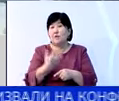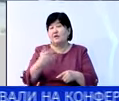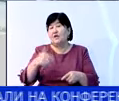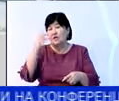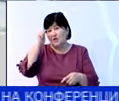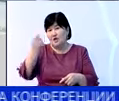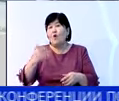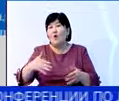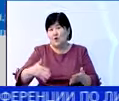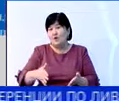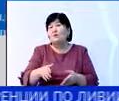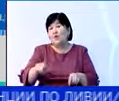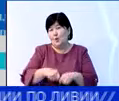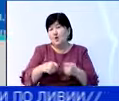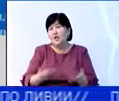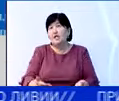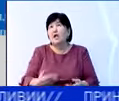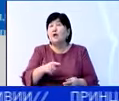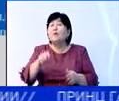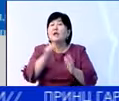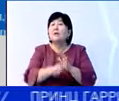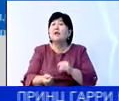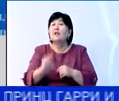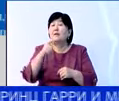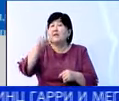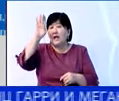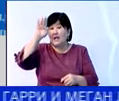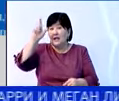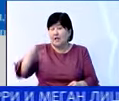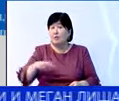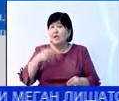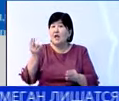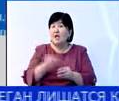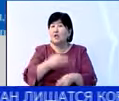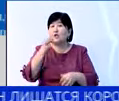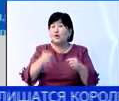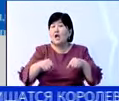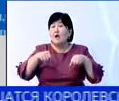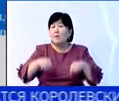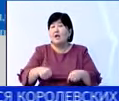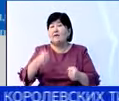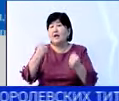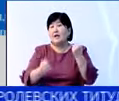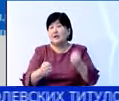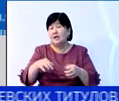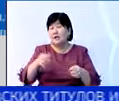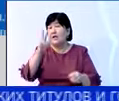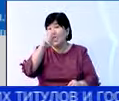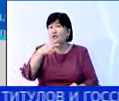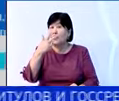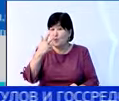нарушение. При проверке выяснилось, что данный гражданин был лишен судом права управления транспортным средством на